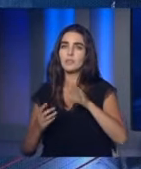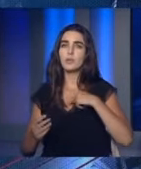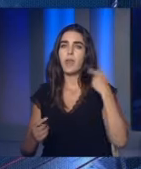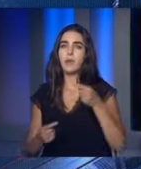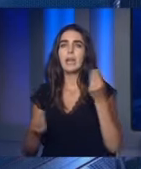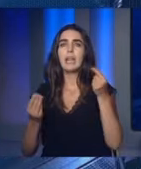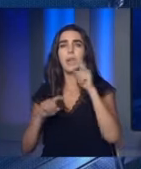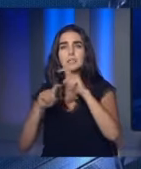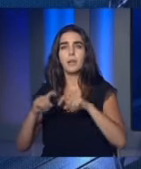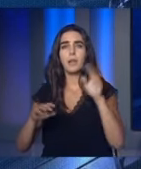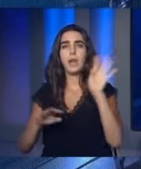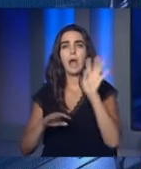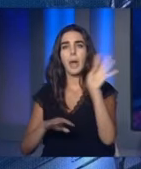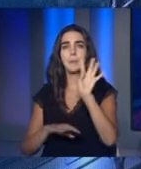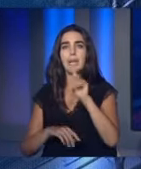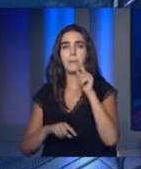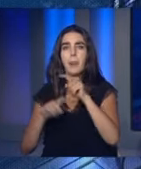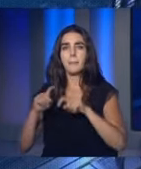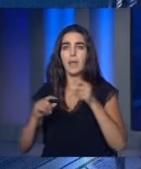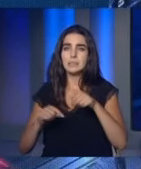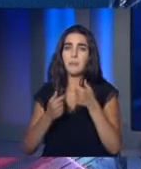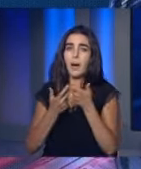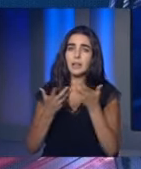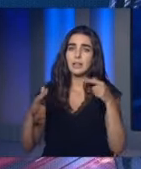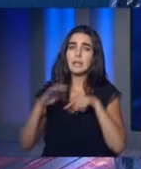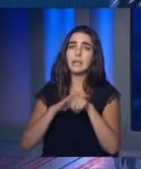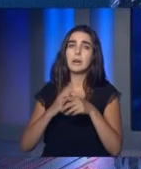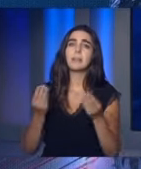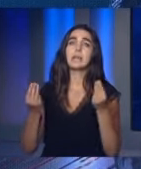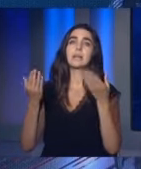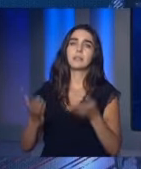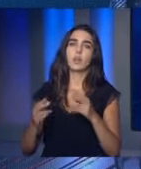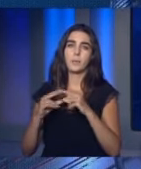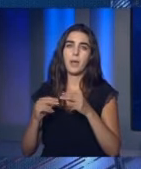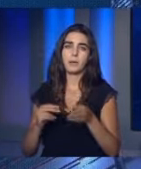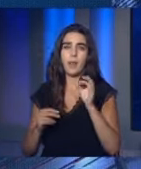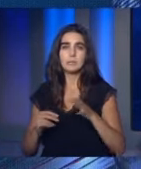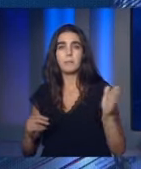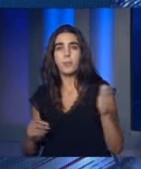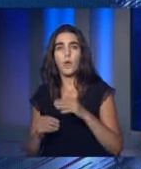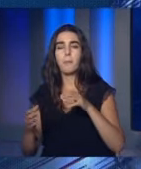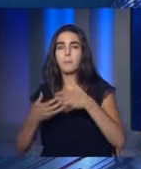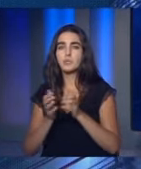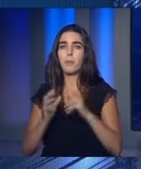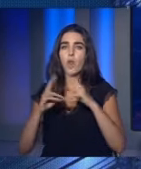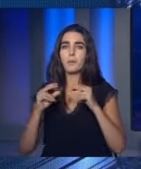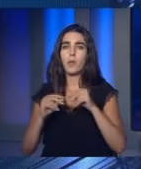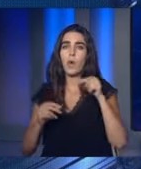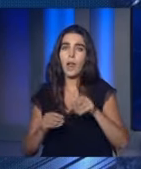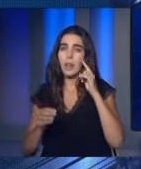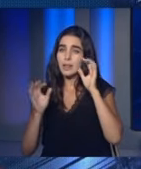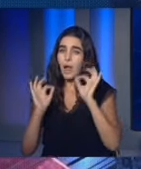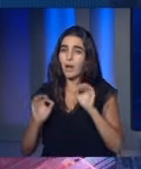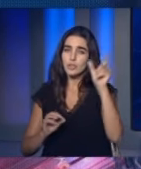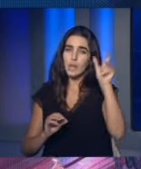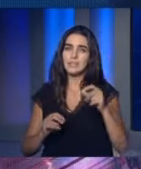المقيمين على أراضينا، مشيرا إلى أن نسبة النازحين في لبنان أصبحت 40% من عدد المواطنين، وهذا